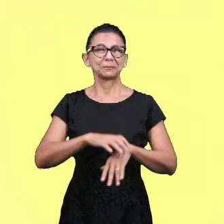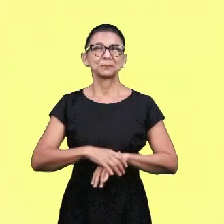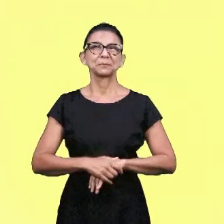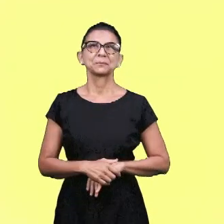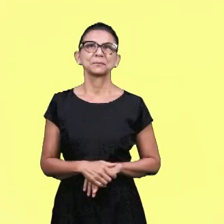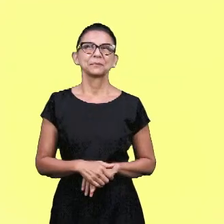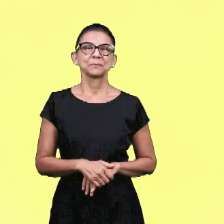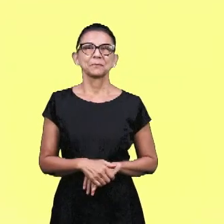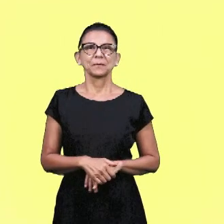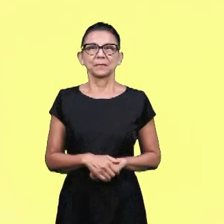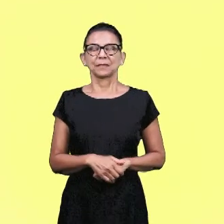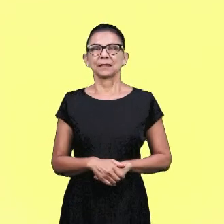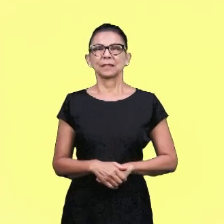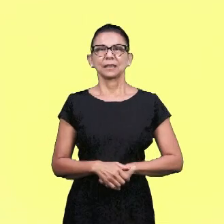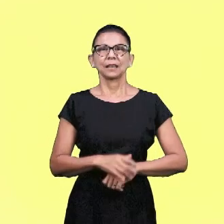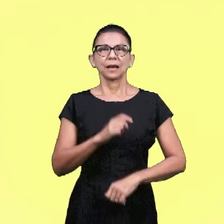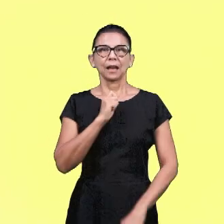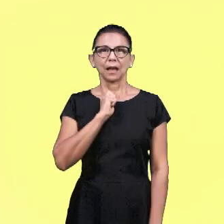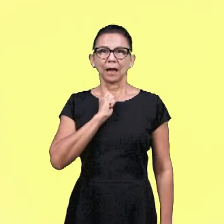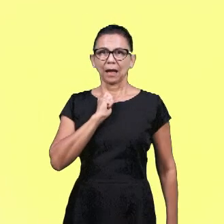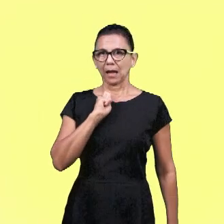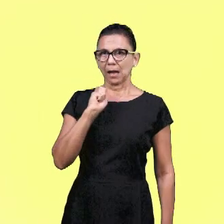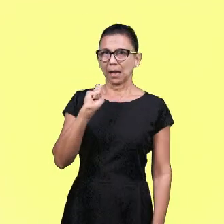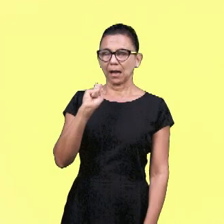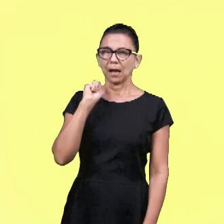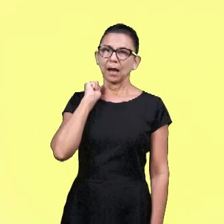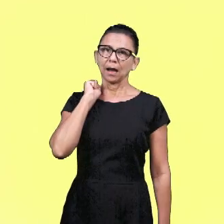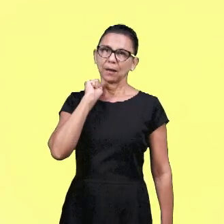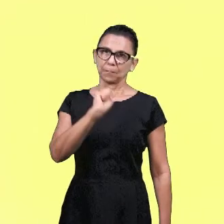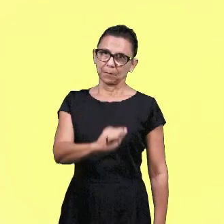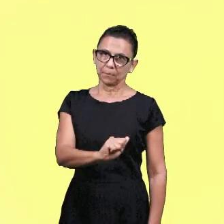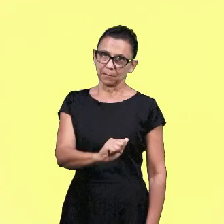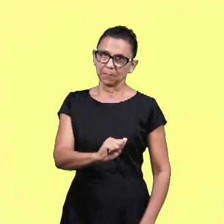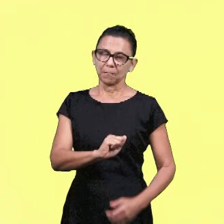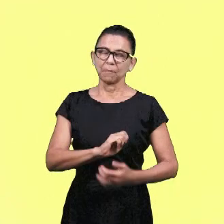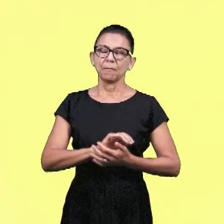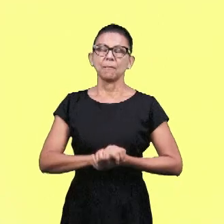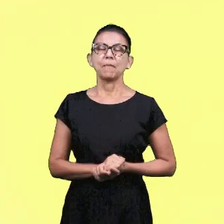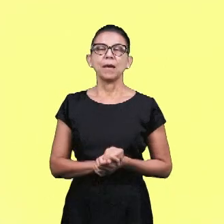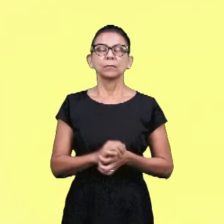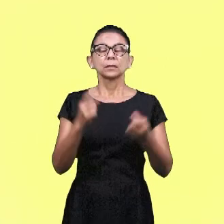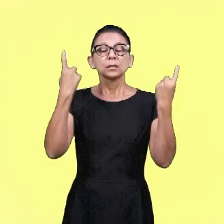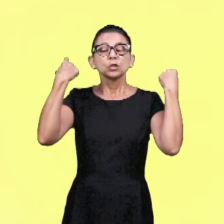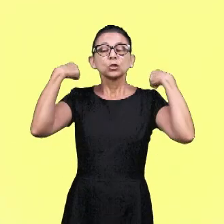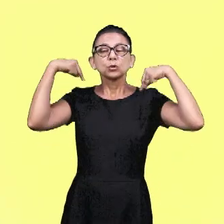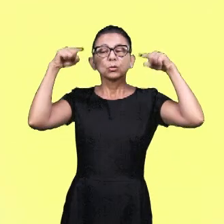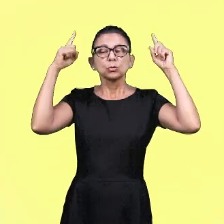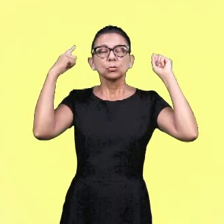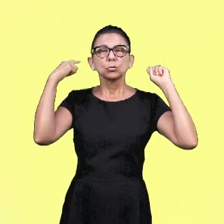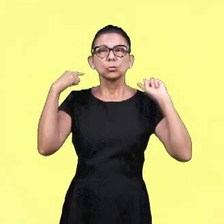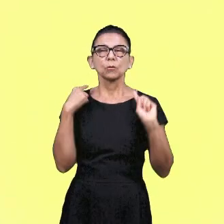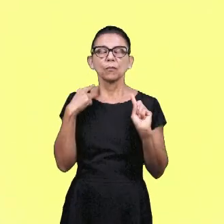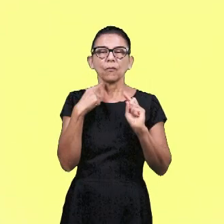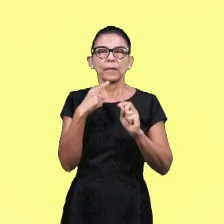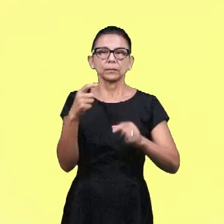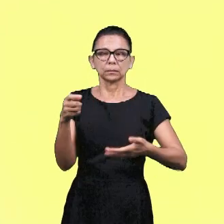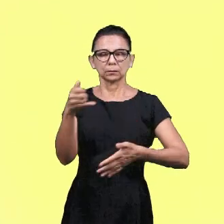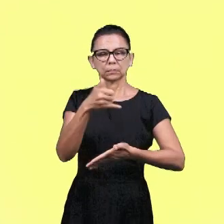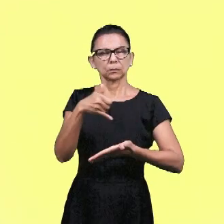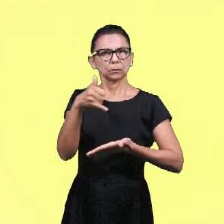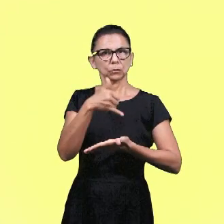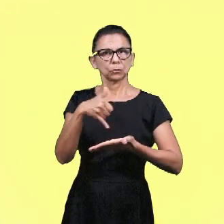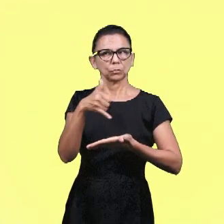4, verset 4. Nous allons lire avec moi. Et Abel aussi a apporté des premiers-nés de ses